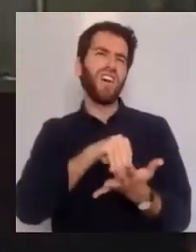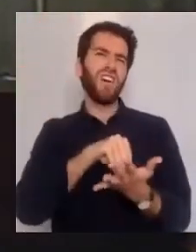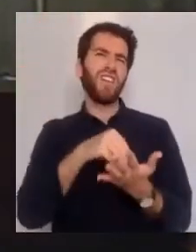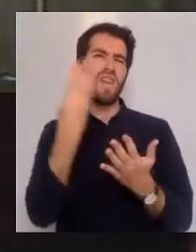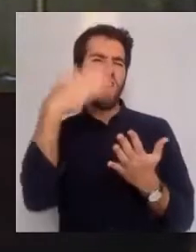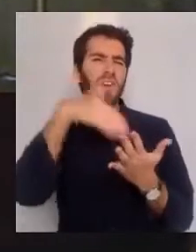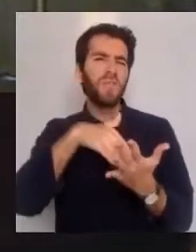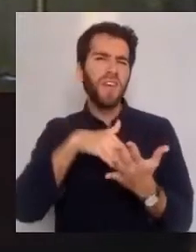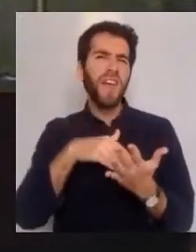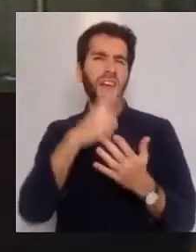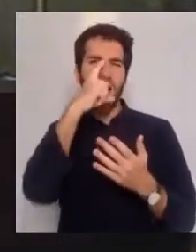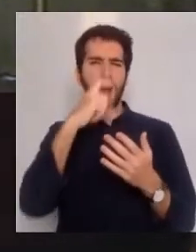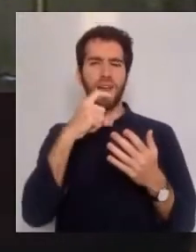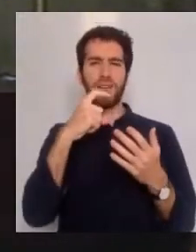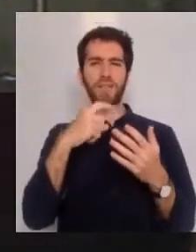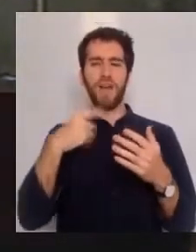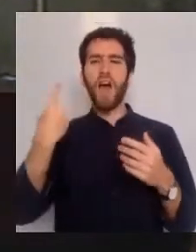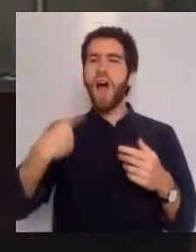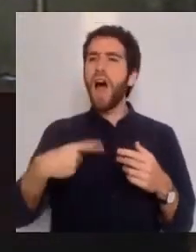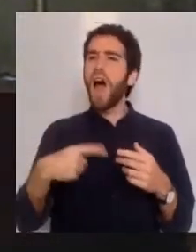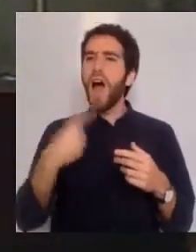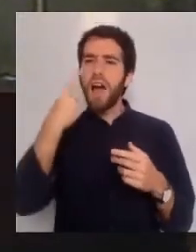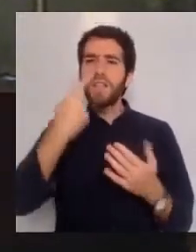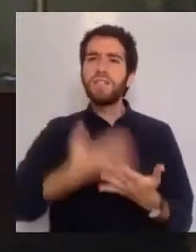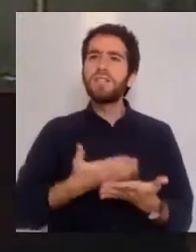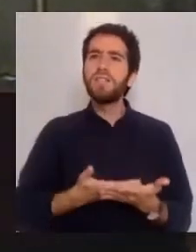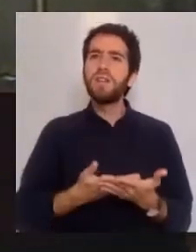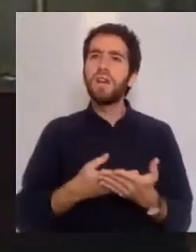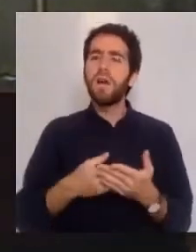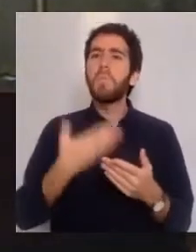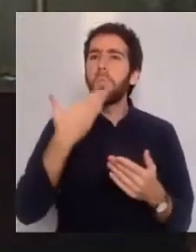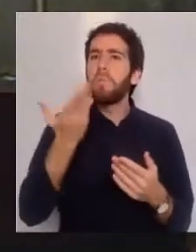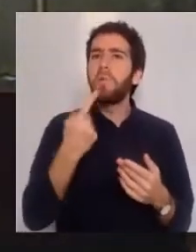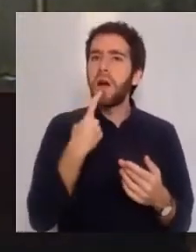cercanos que nos puedan dar testimonio de Cristo resucitado?».